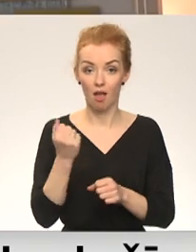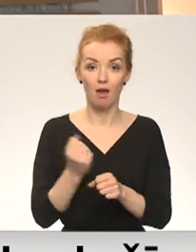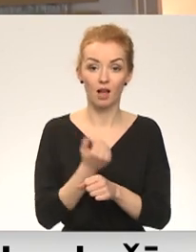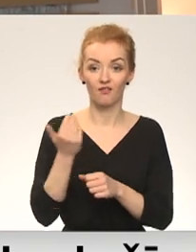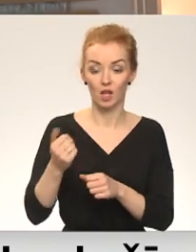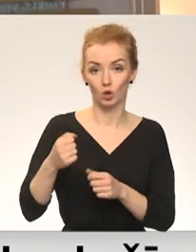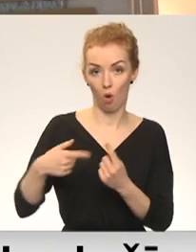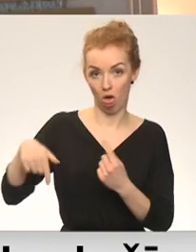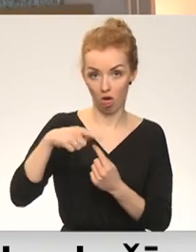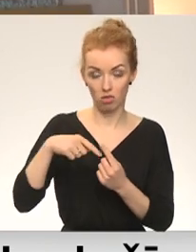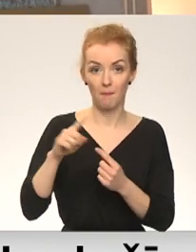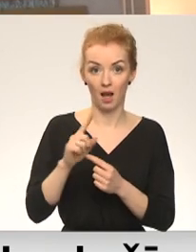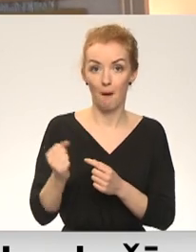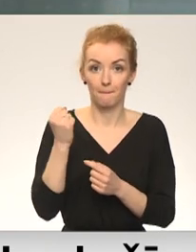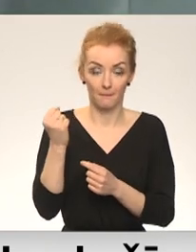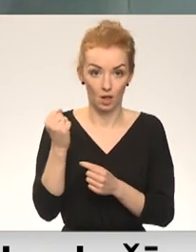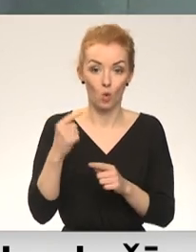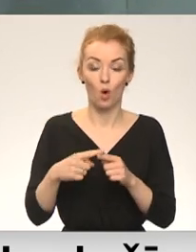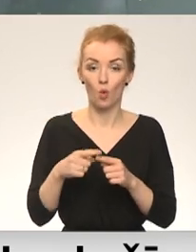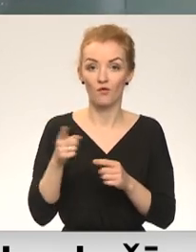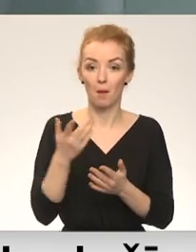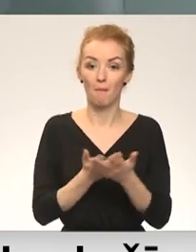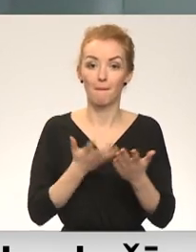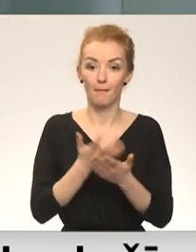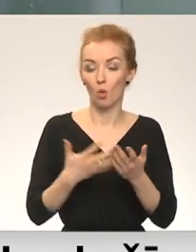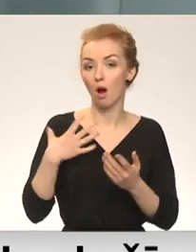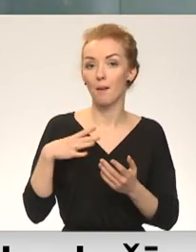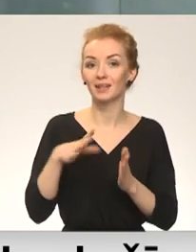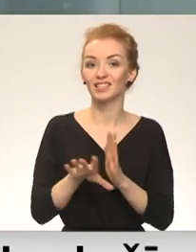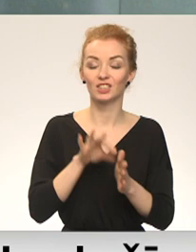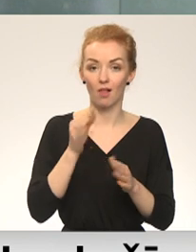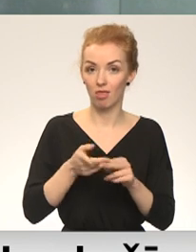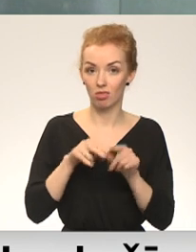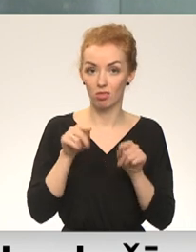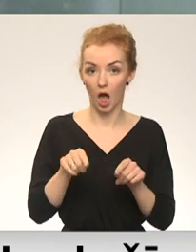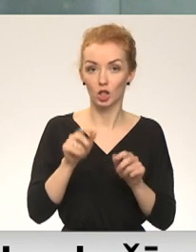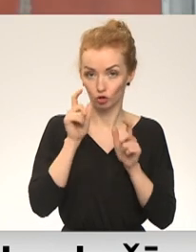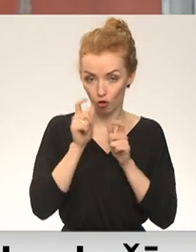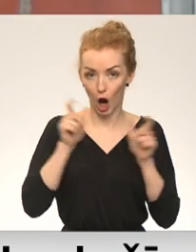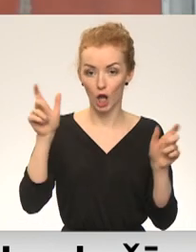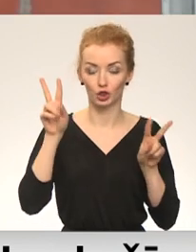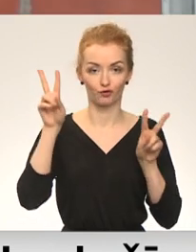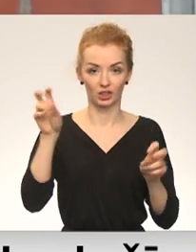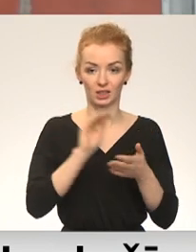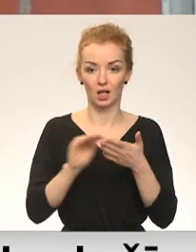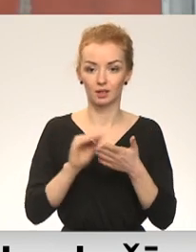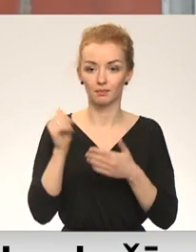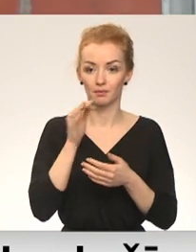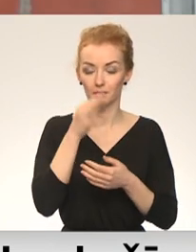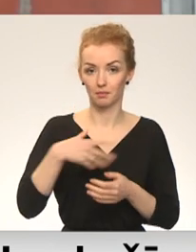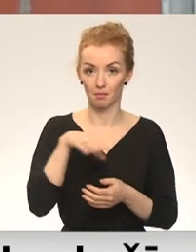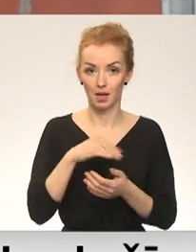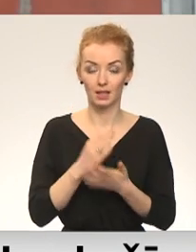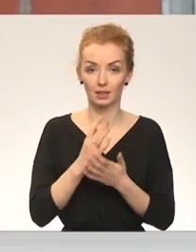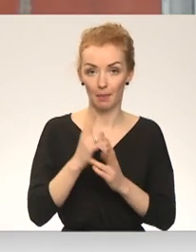redakcijai draudēts, un viņa arī pamato, kāpēc izvēlēts tieši šāds skaļš virsraksts. Mēs šobrīd esam